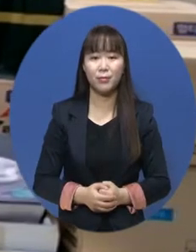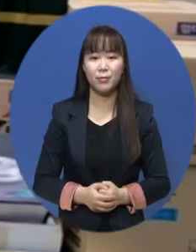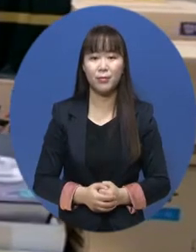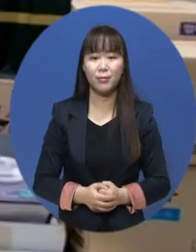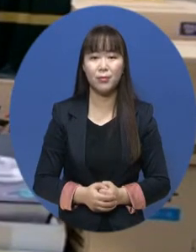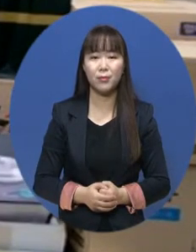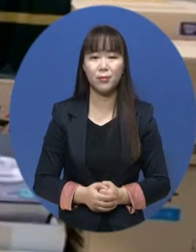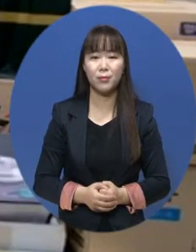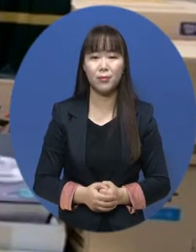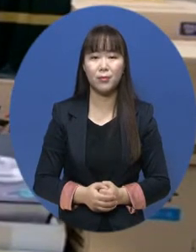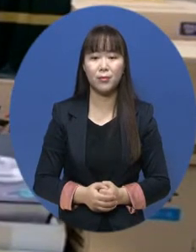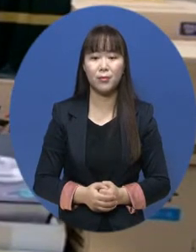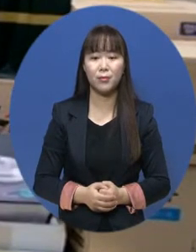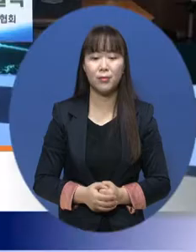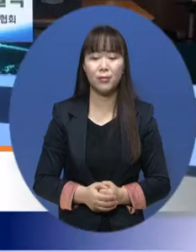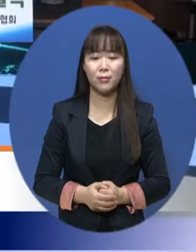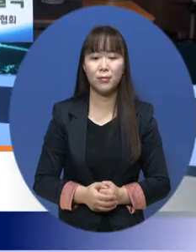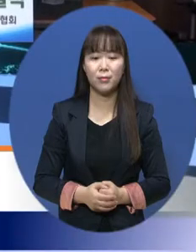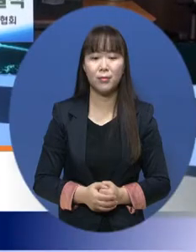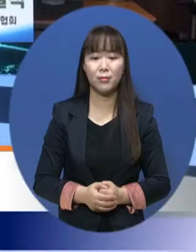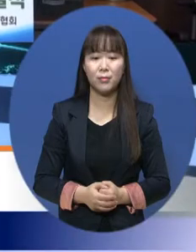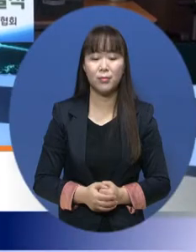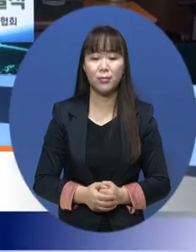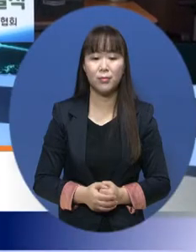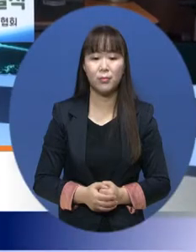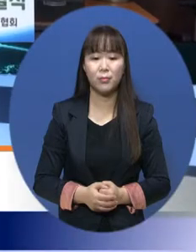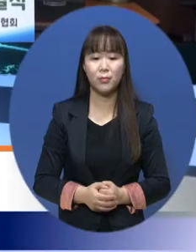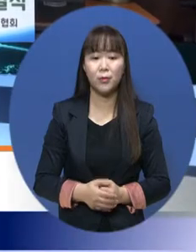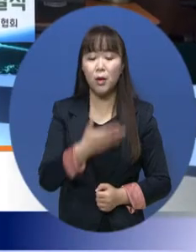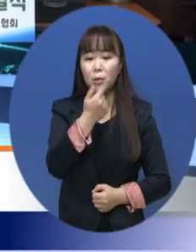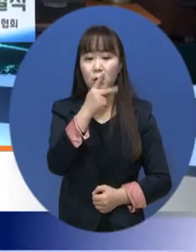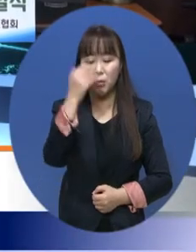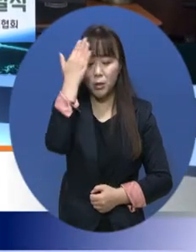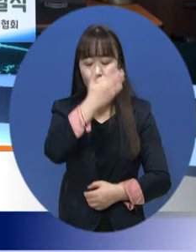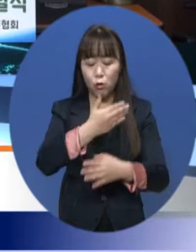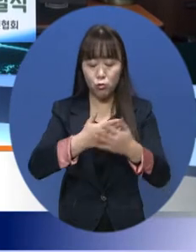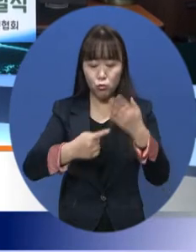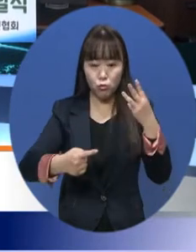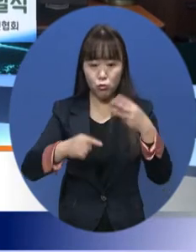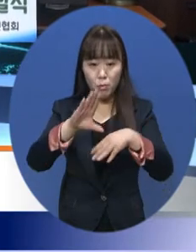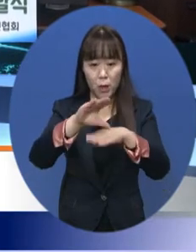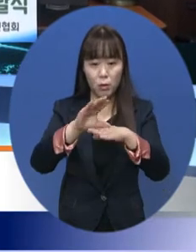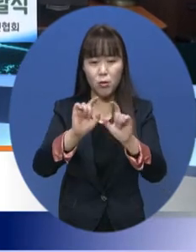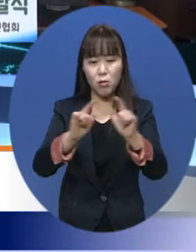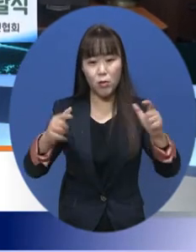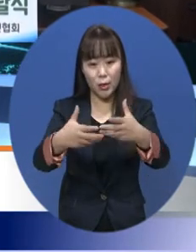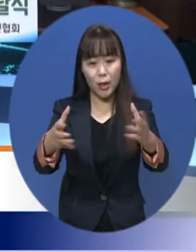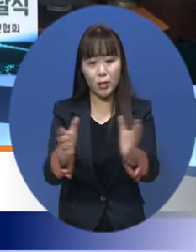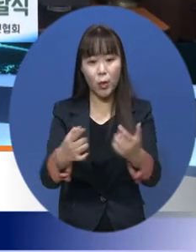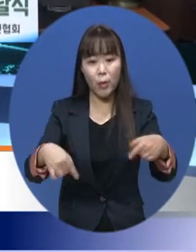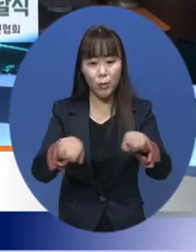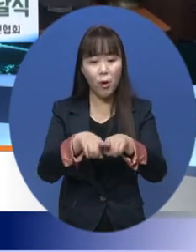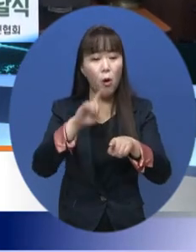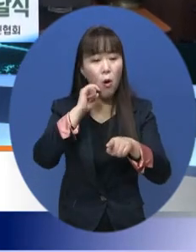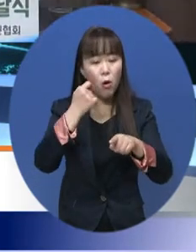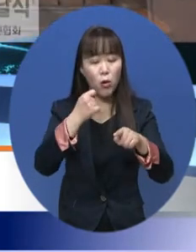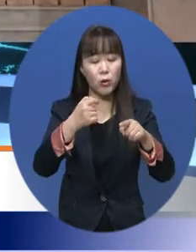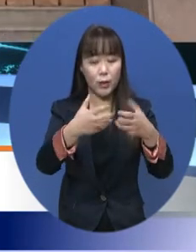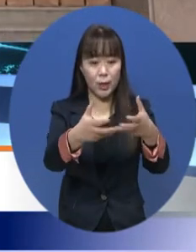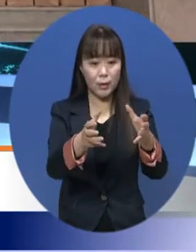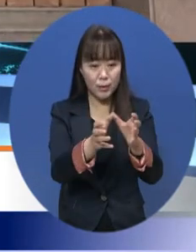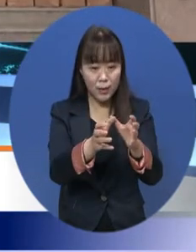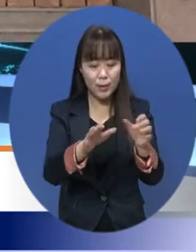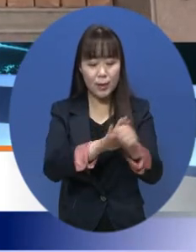뉴스 정서희입니다. 복지TV 청주방송이 여러 단체와 함께 어려운 이웃에게 사랑의